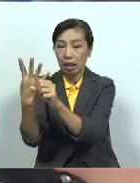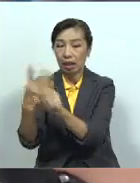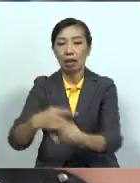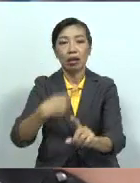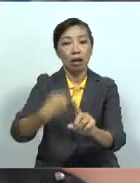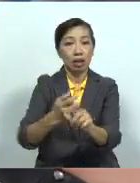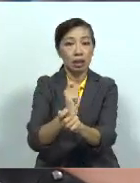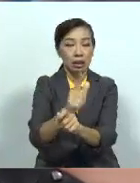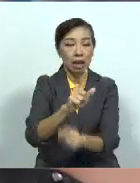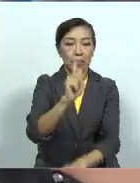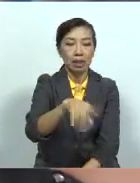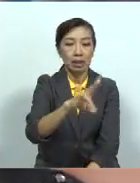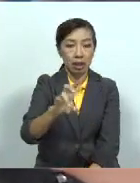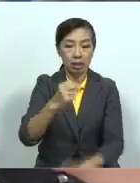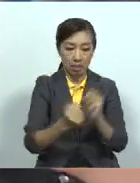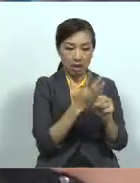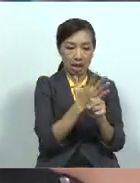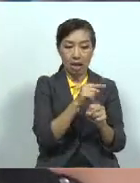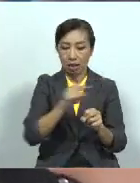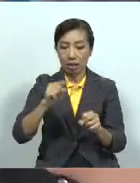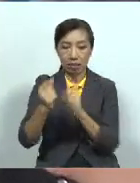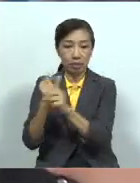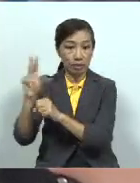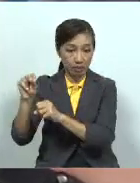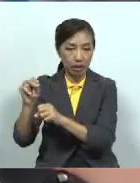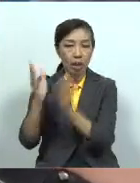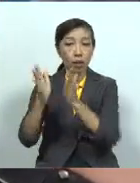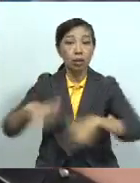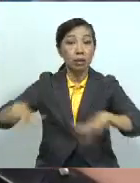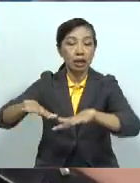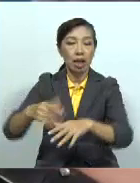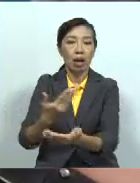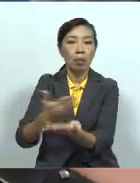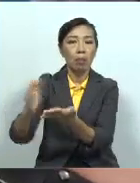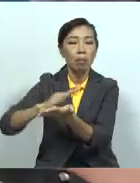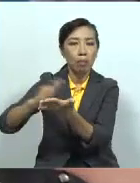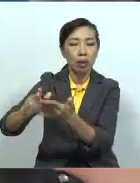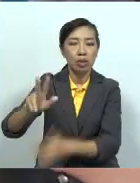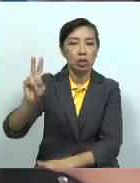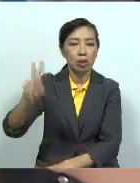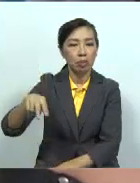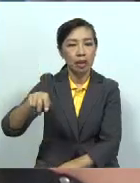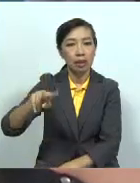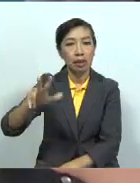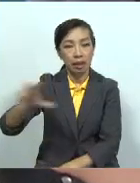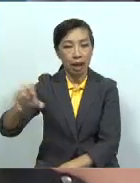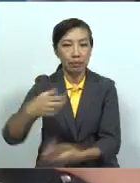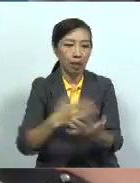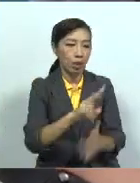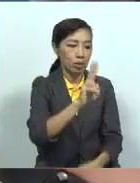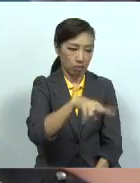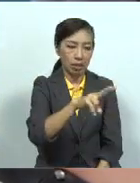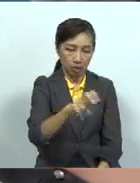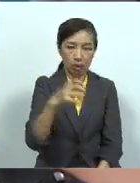4ปี5ปีถึง30ปีก็ลูกค้าทั่วไปผ่อนเพียง 2,300 กับผ่อน 2,200 ถ้าเป็นข้อตกลงนะครับก็แปลว่